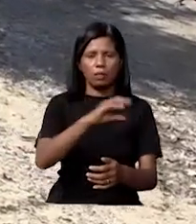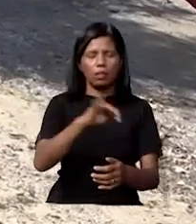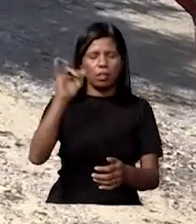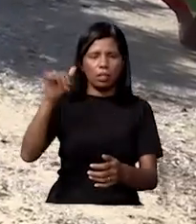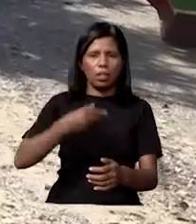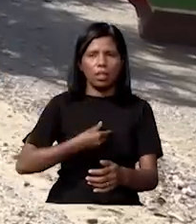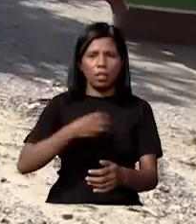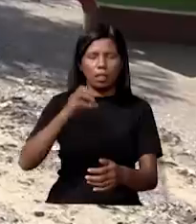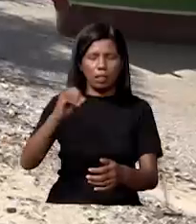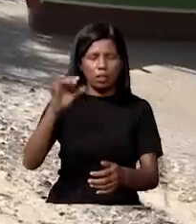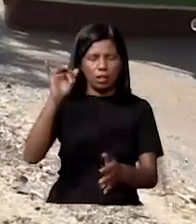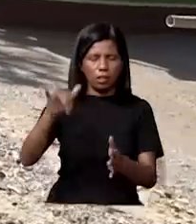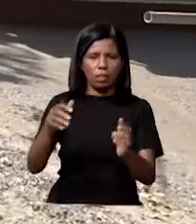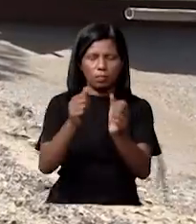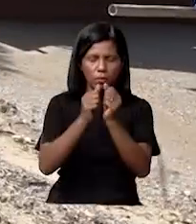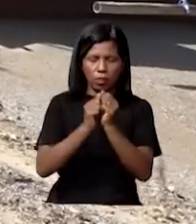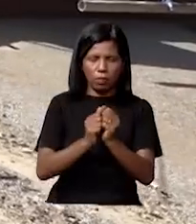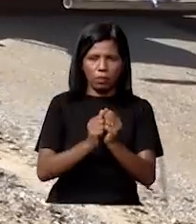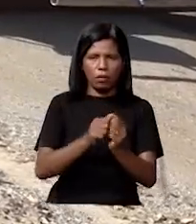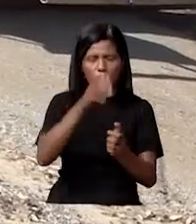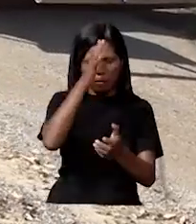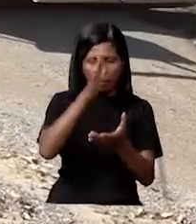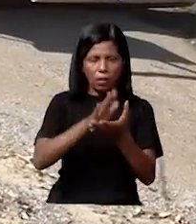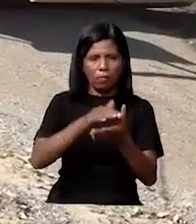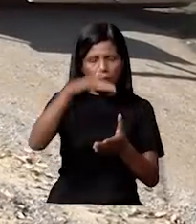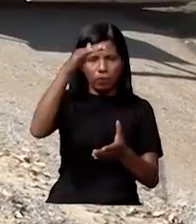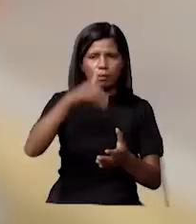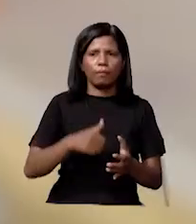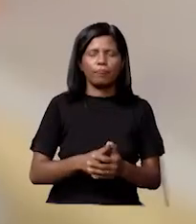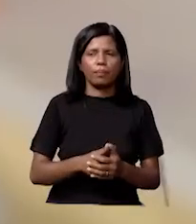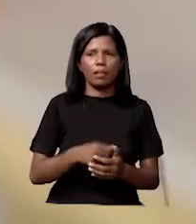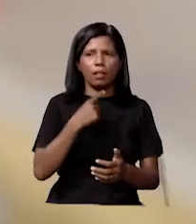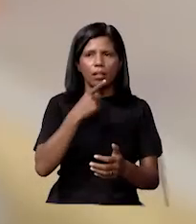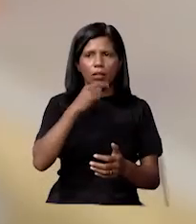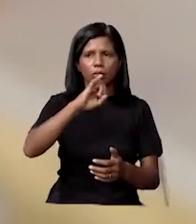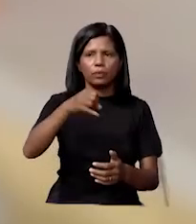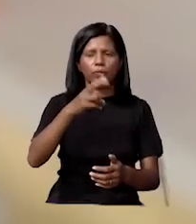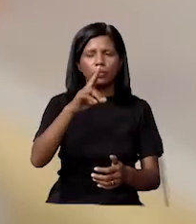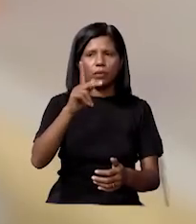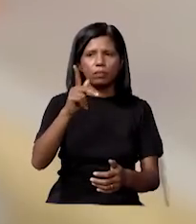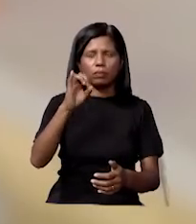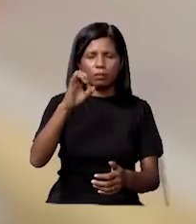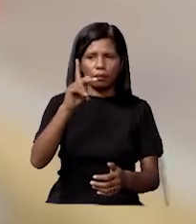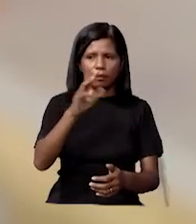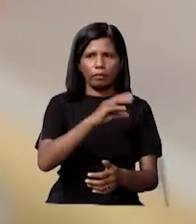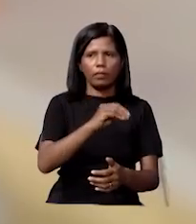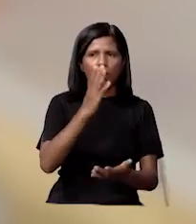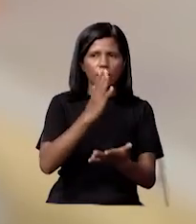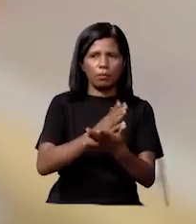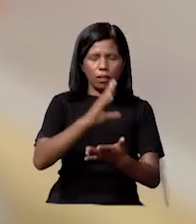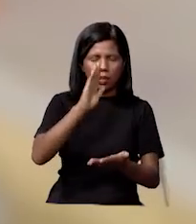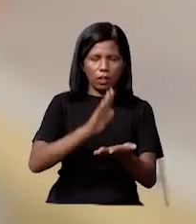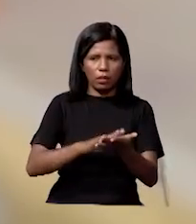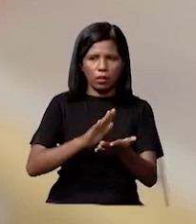hamutuk honi inam bot sira. Joaquin Saldanha tinang sanu resing hat. Quinto ano, para ni skola e